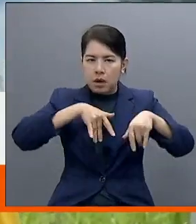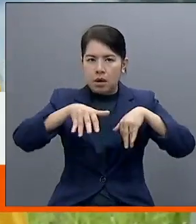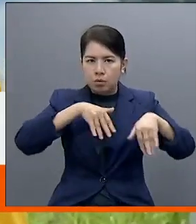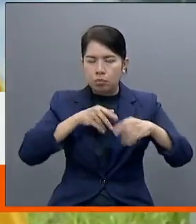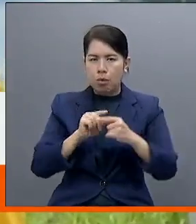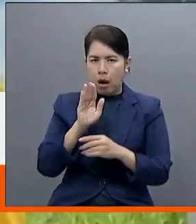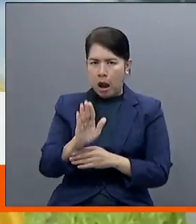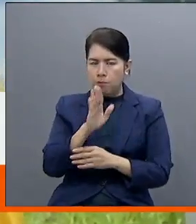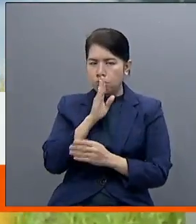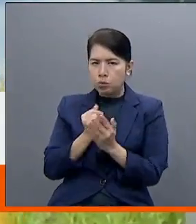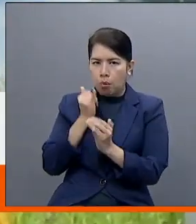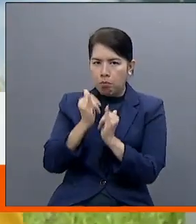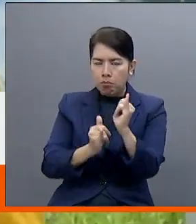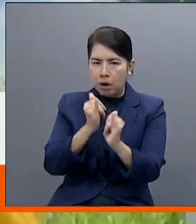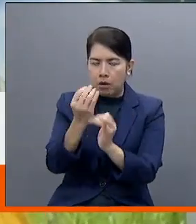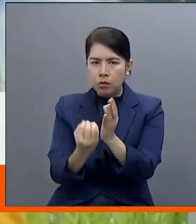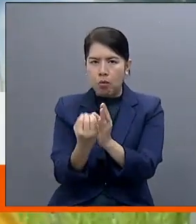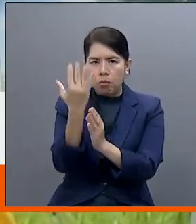ก็มันมีขันเนี่ย